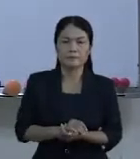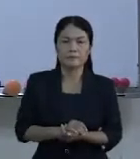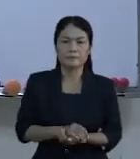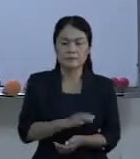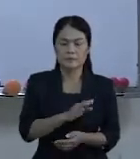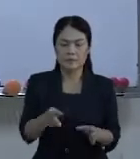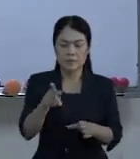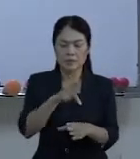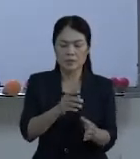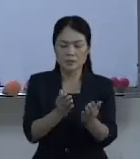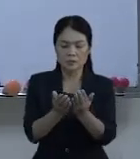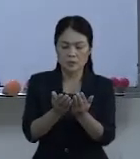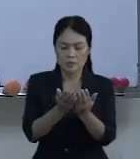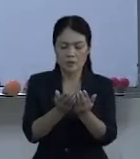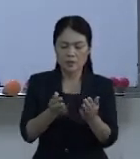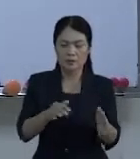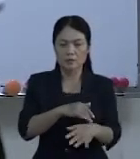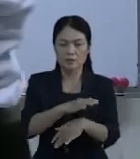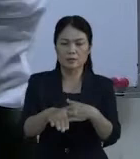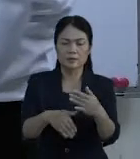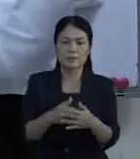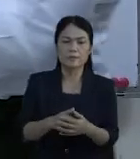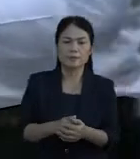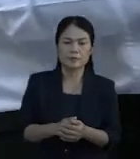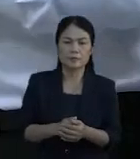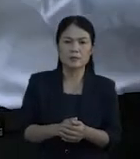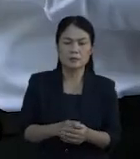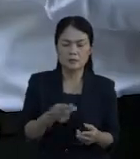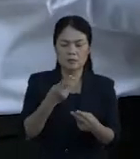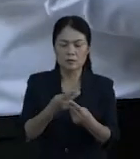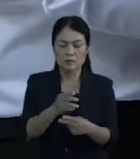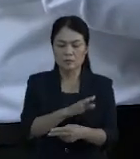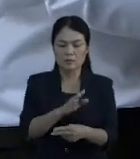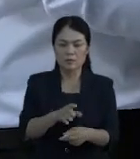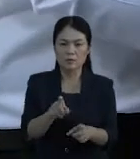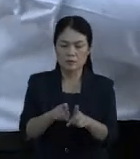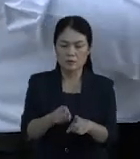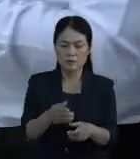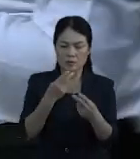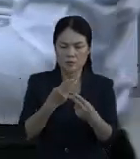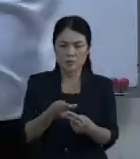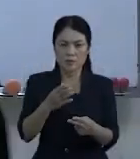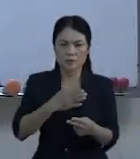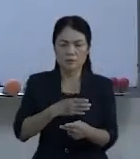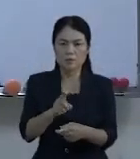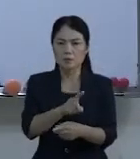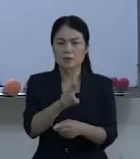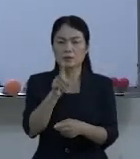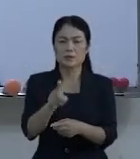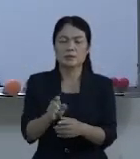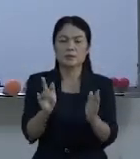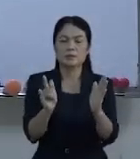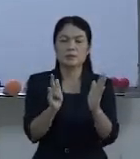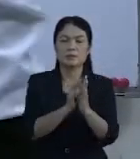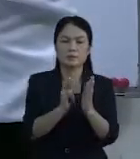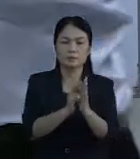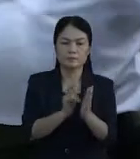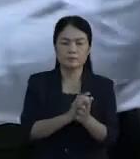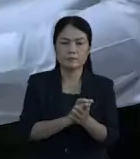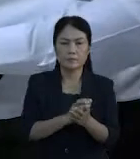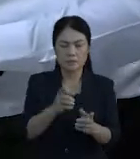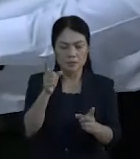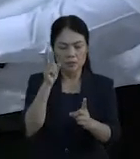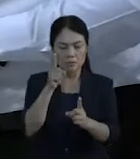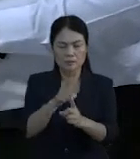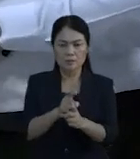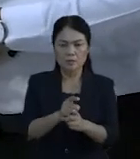con châu rùm an tầng ọc nía là cơ nế và thả tá chấm lại bỏ cầu nước đôi chấm lại lực ru on và nhát đang